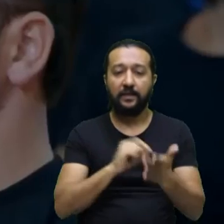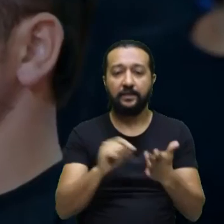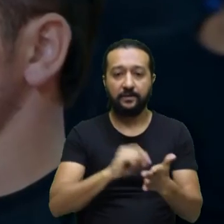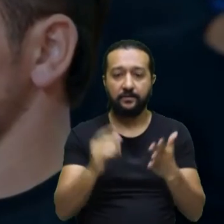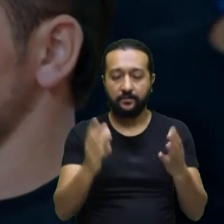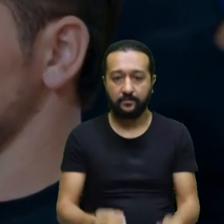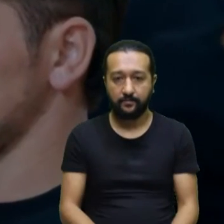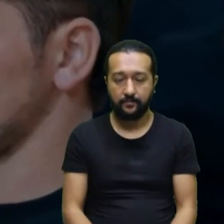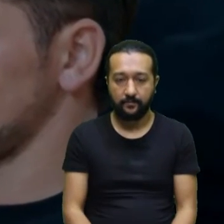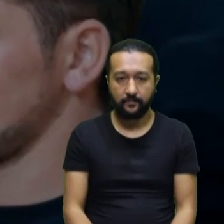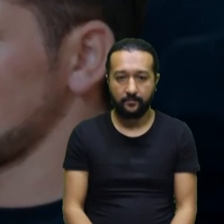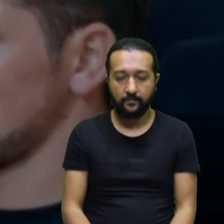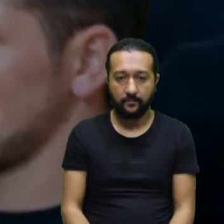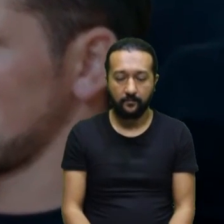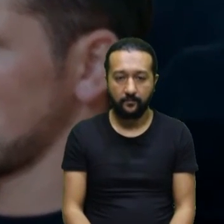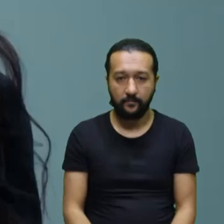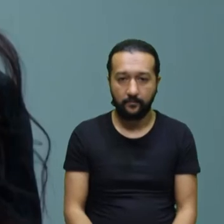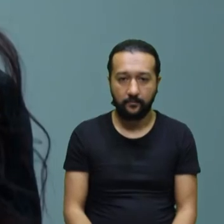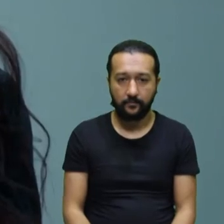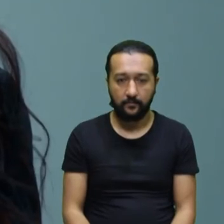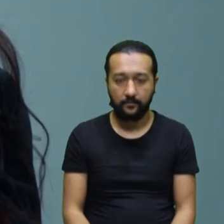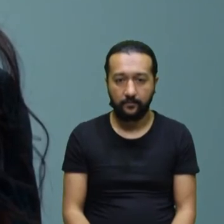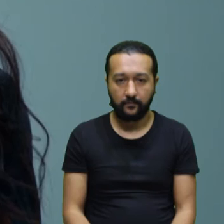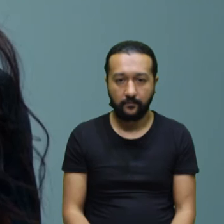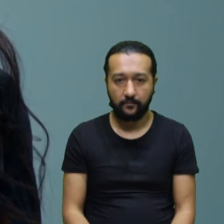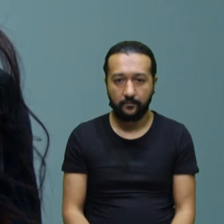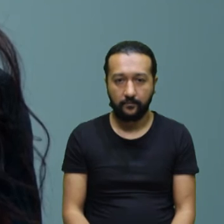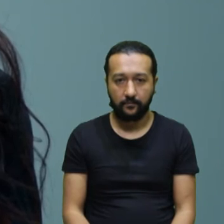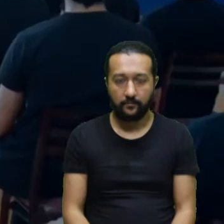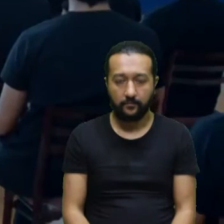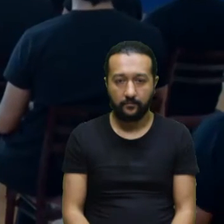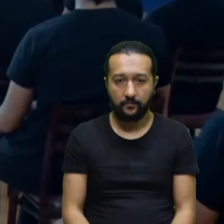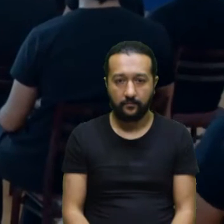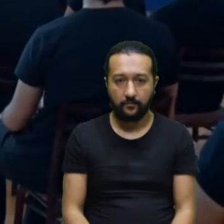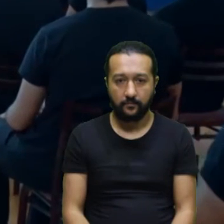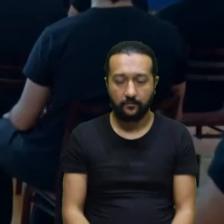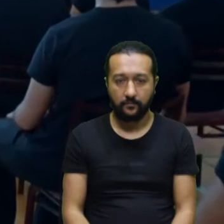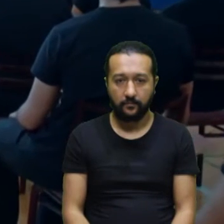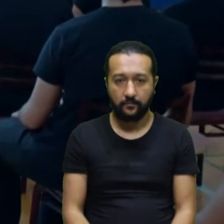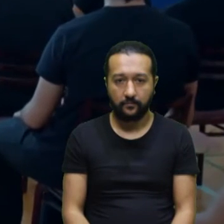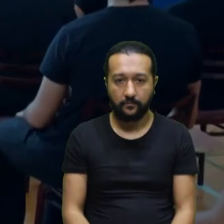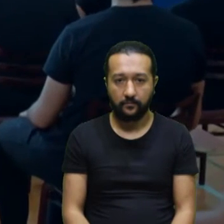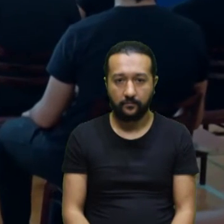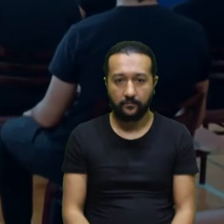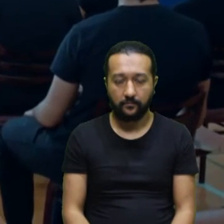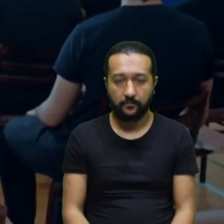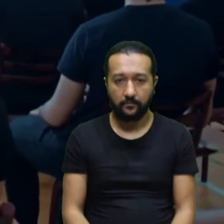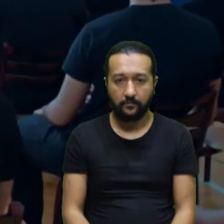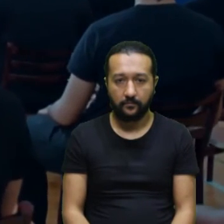ben yazacağım. Gözetmenler yerlerine geçmişler. Yapılı adam gibi siyah tişört, siyah asker pantolonu ve siyah